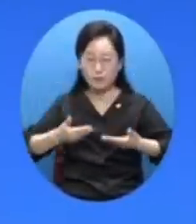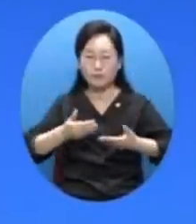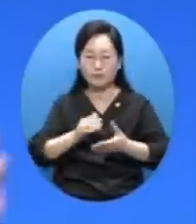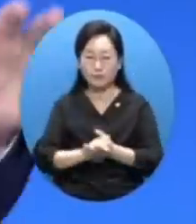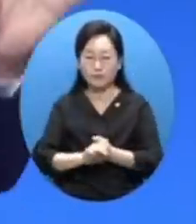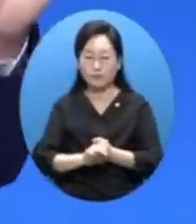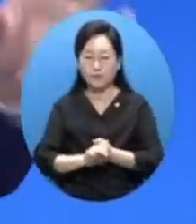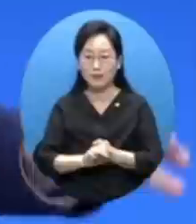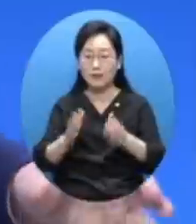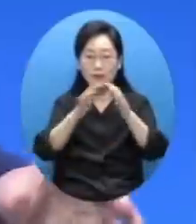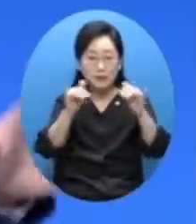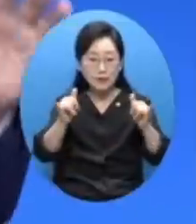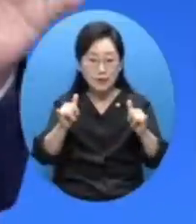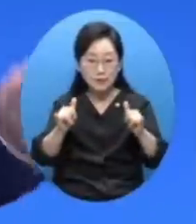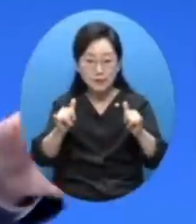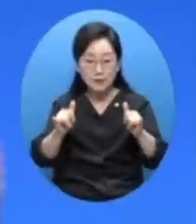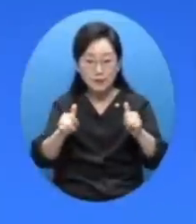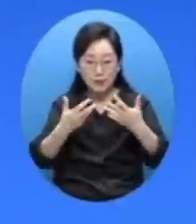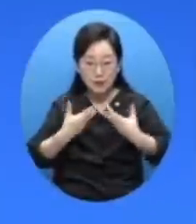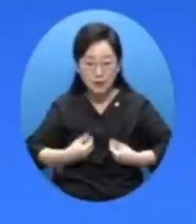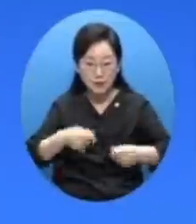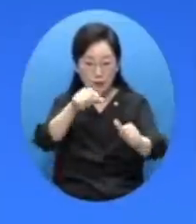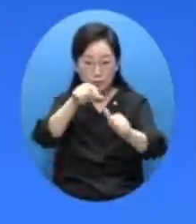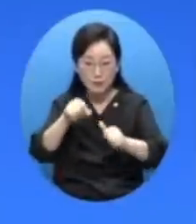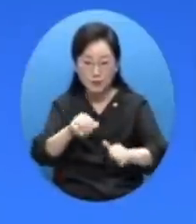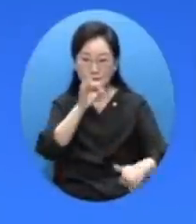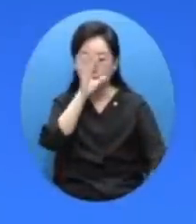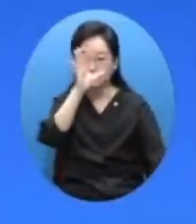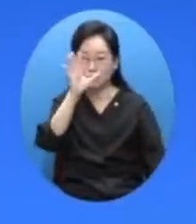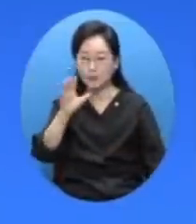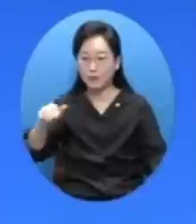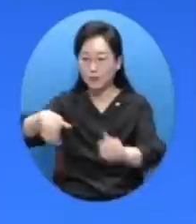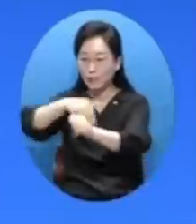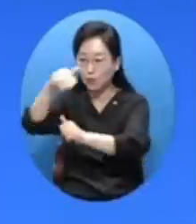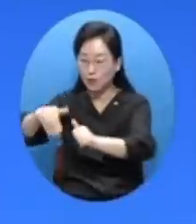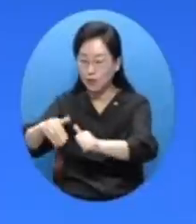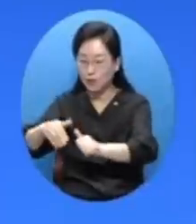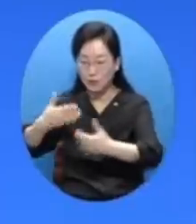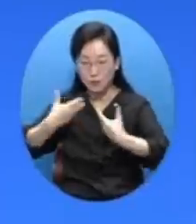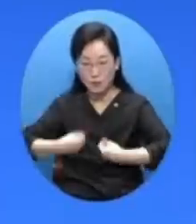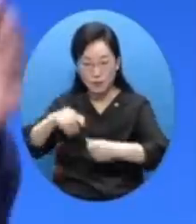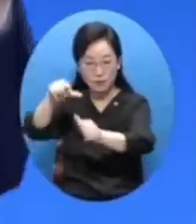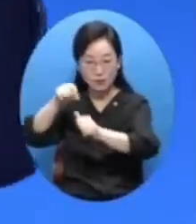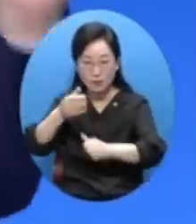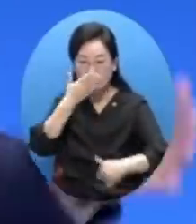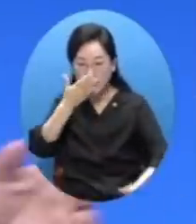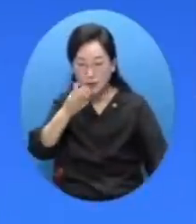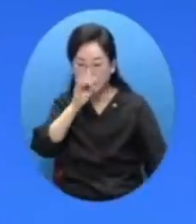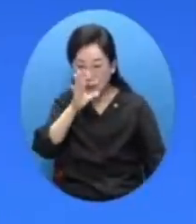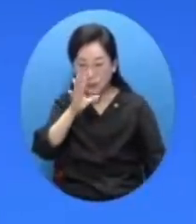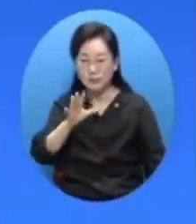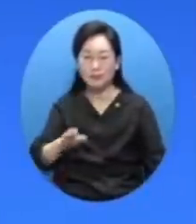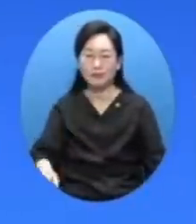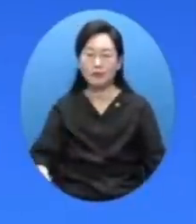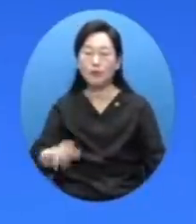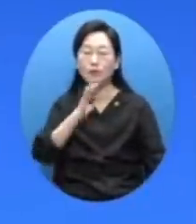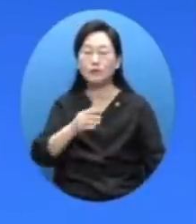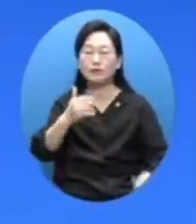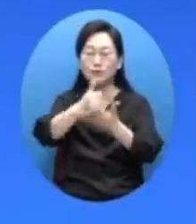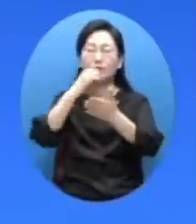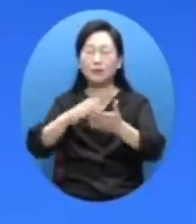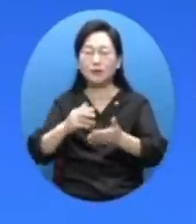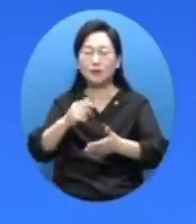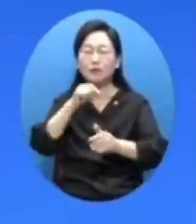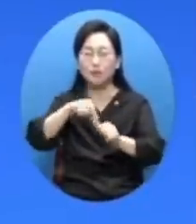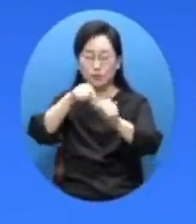사람이 우리를 젊어서 건져주지 못합니다 환경이 우리를 젊어서 건드리지 못합니다 오직 주님만이 오직 주님만이